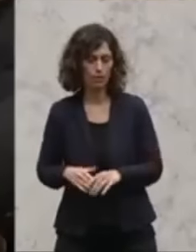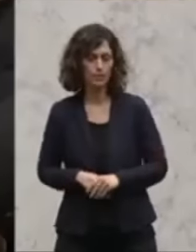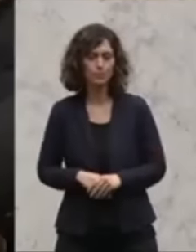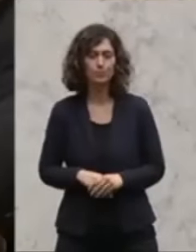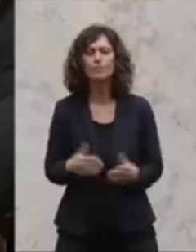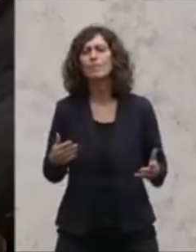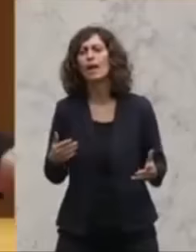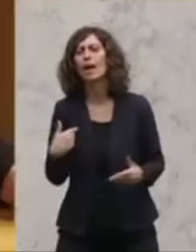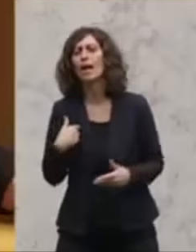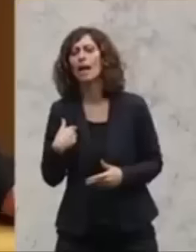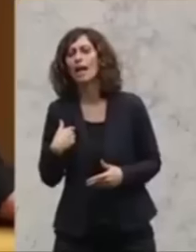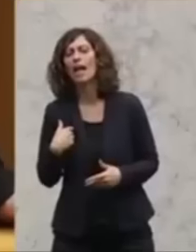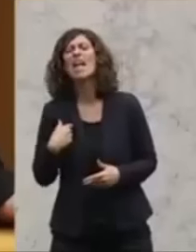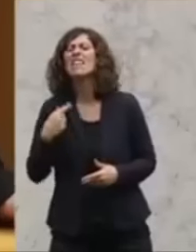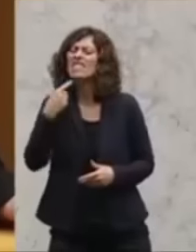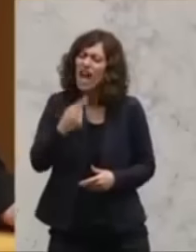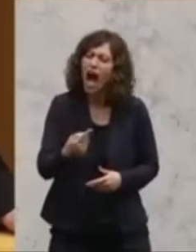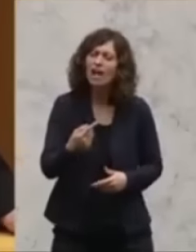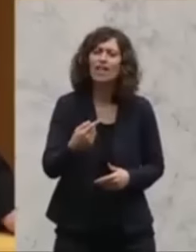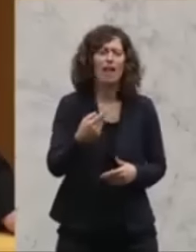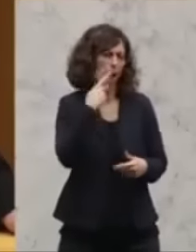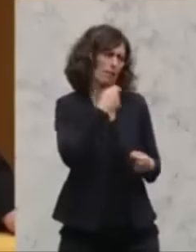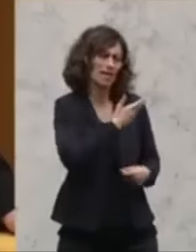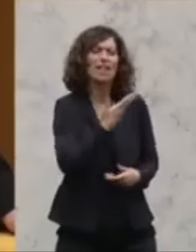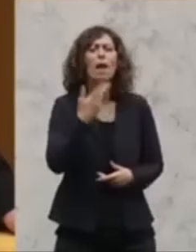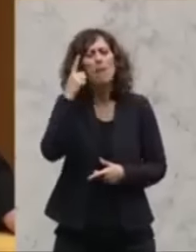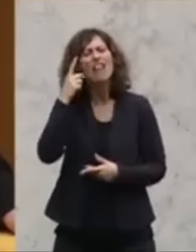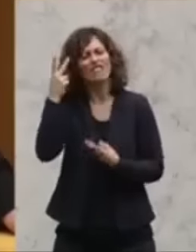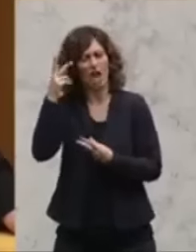Ich sage das, Herr Präsident, in aller Wertschätzung,